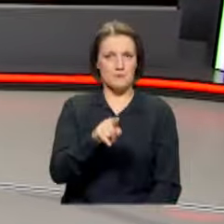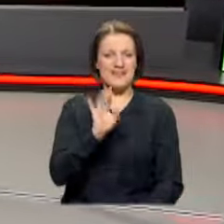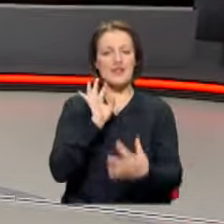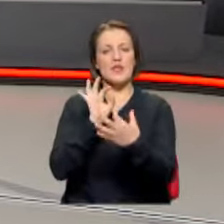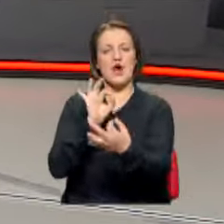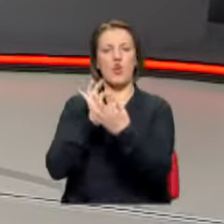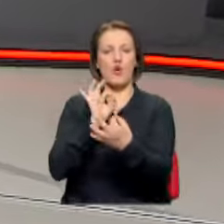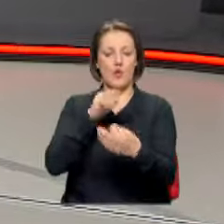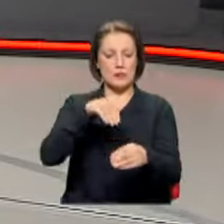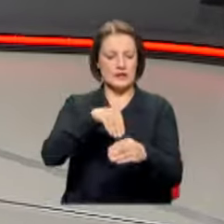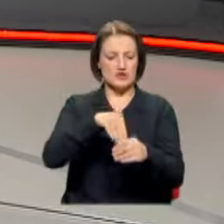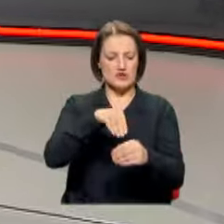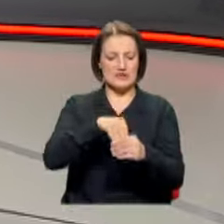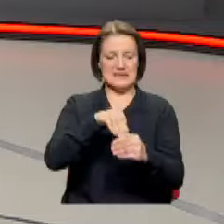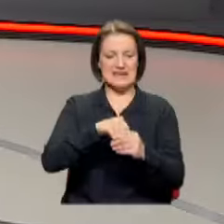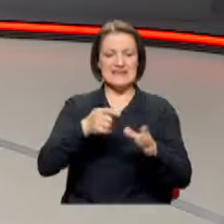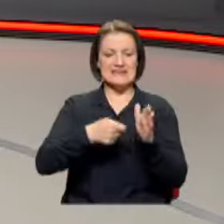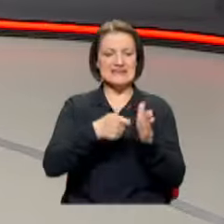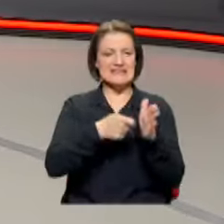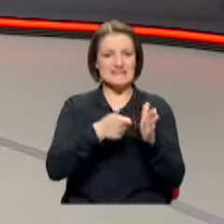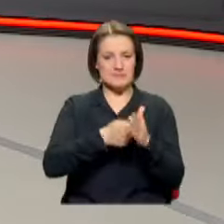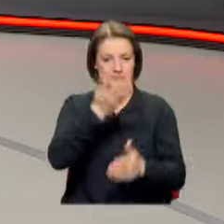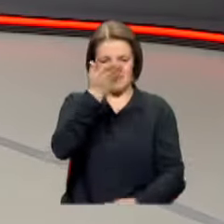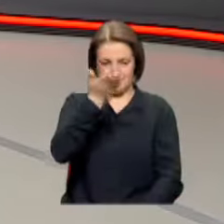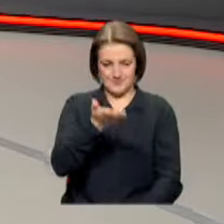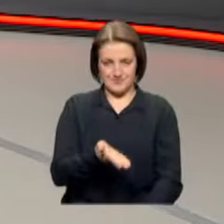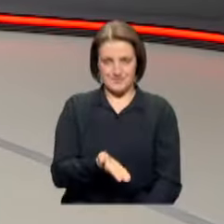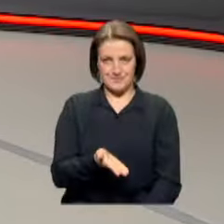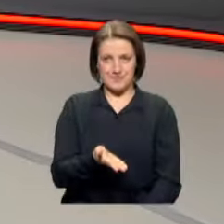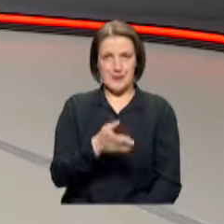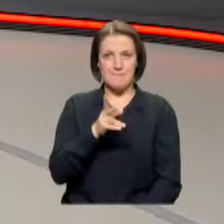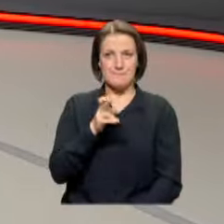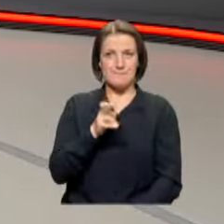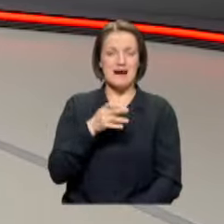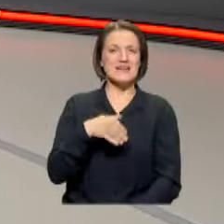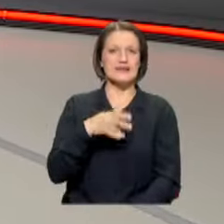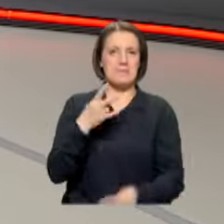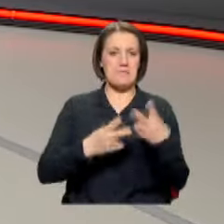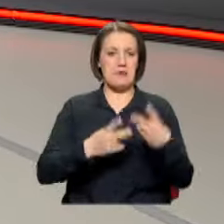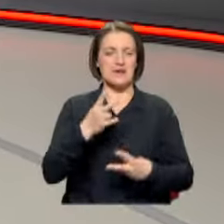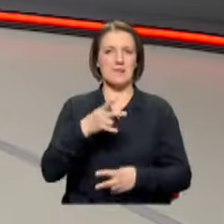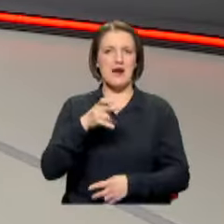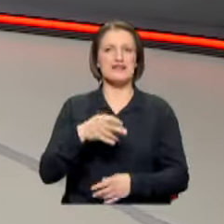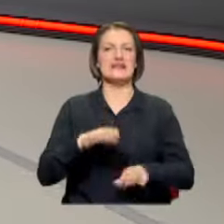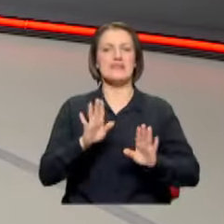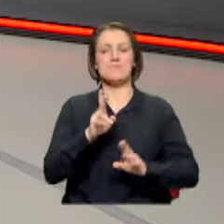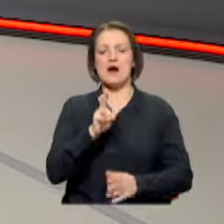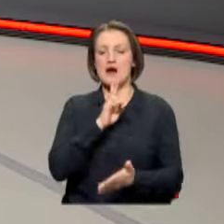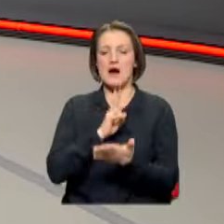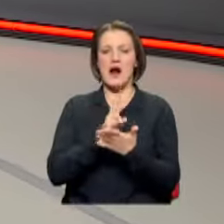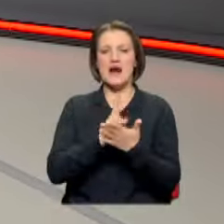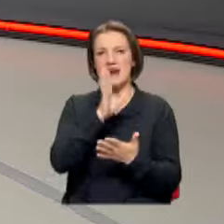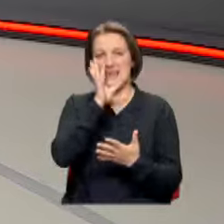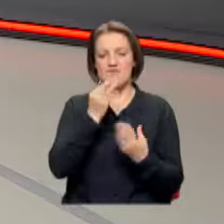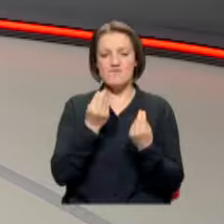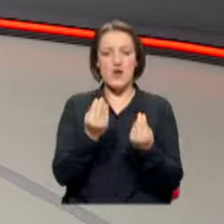diyaloğun içindeki isimlerine bakıldığında, kimisi partiden de değil zaten. Dolayısıyla partide kararları kim veriyor,